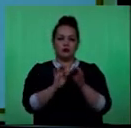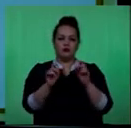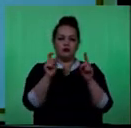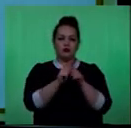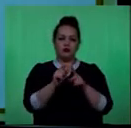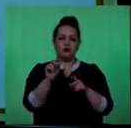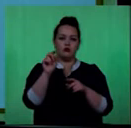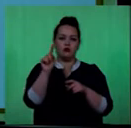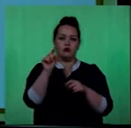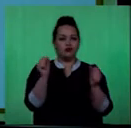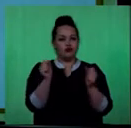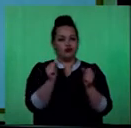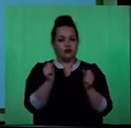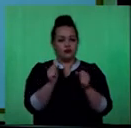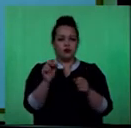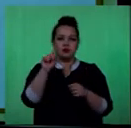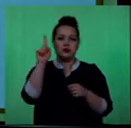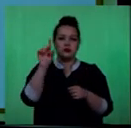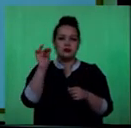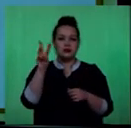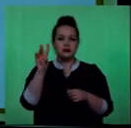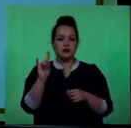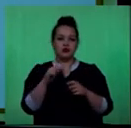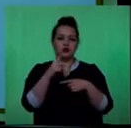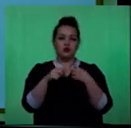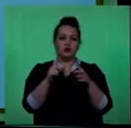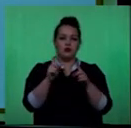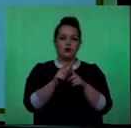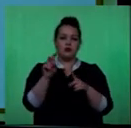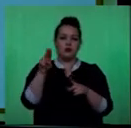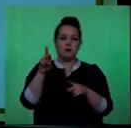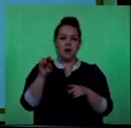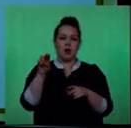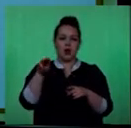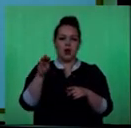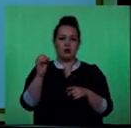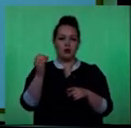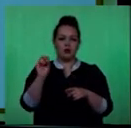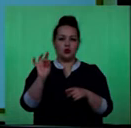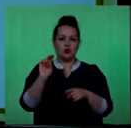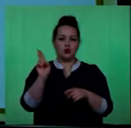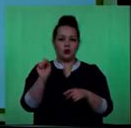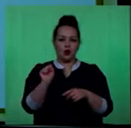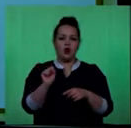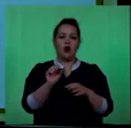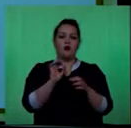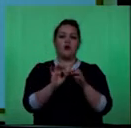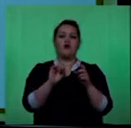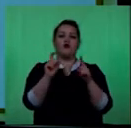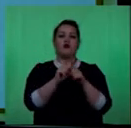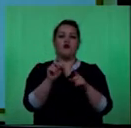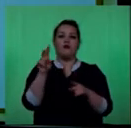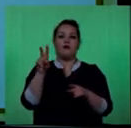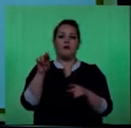зимой так следующее слово пятерка проверочное слово 5 и значит